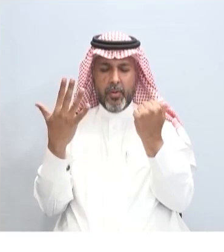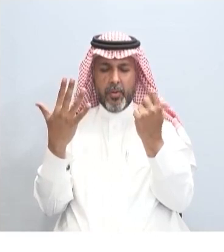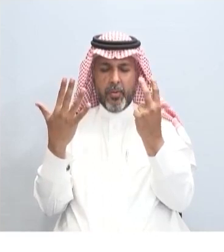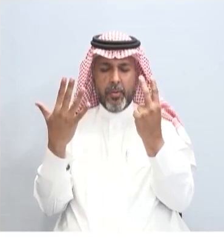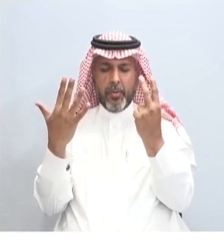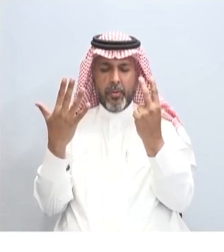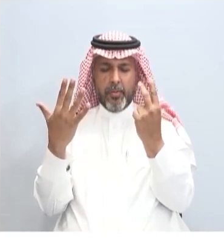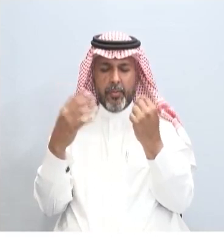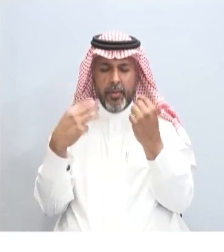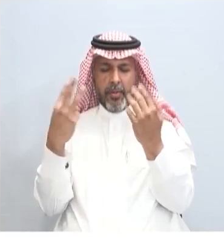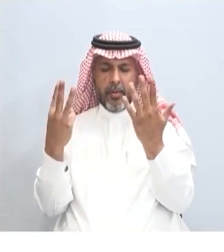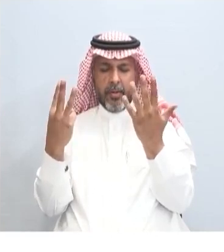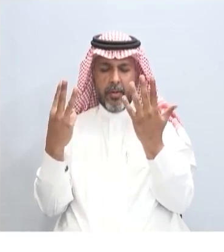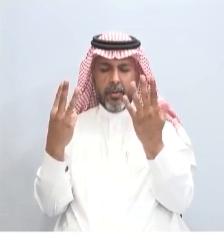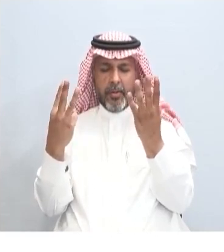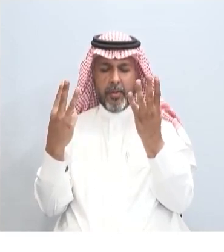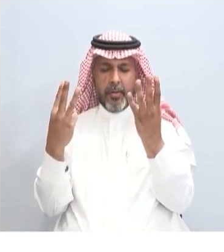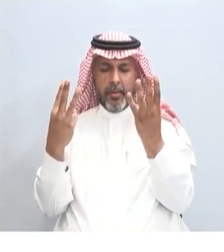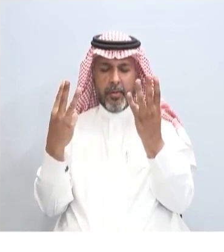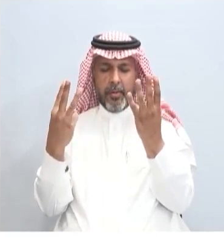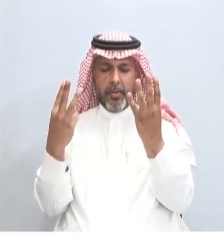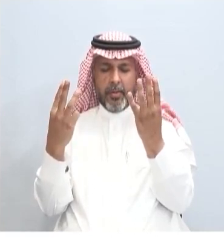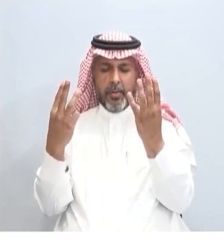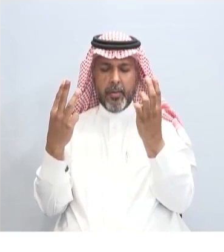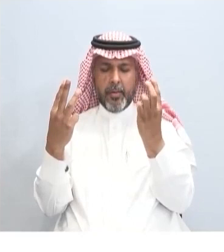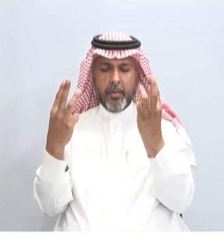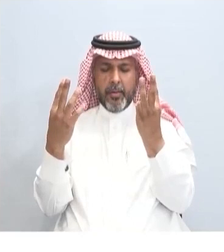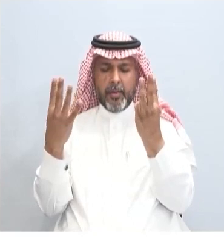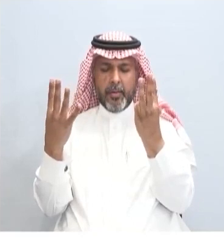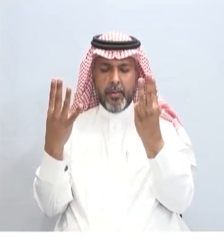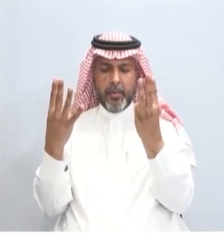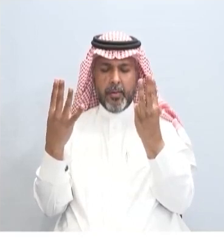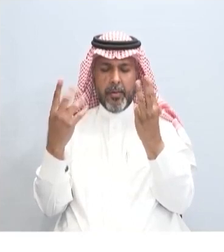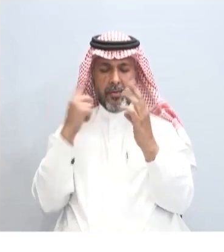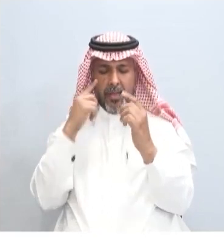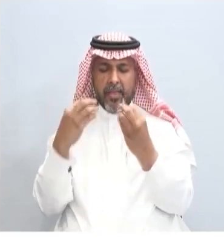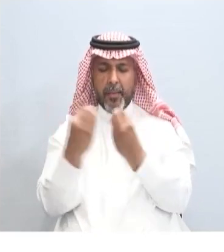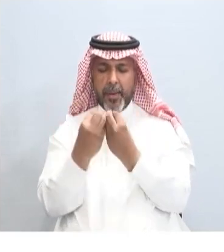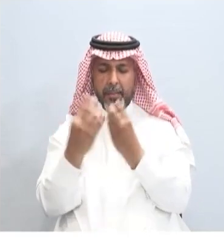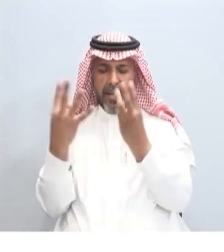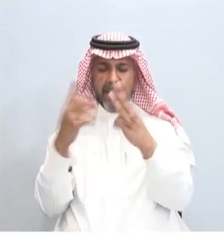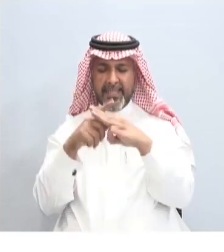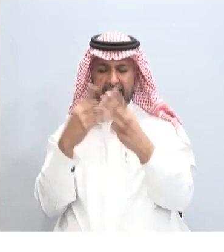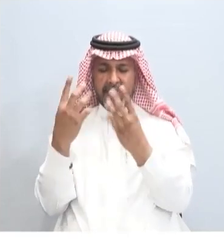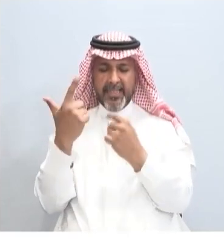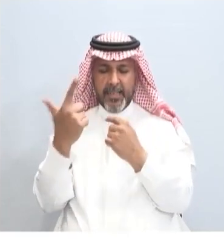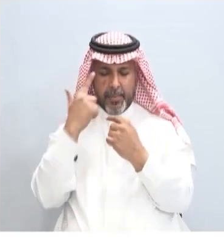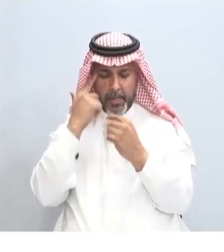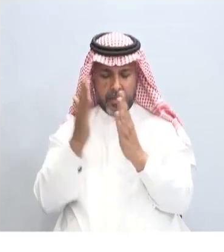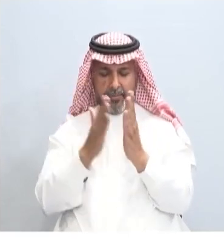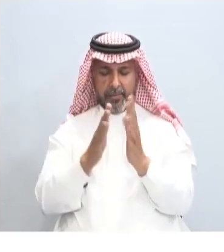3 ورب ورب وث هذه العناصر اللي يكون مجموعها